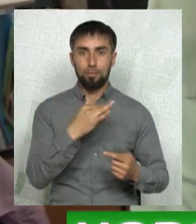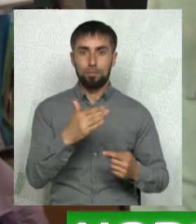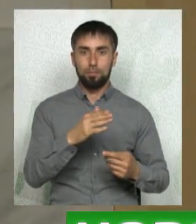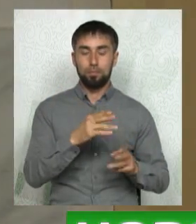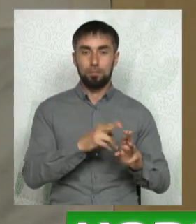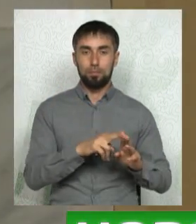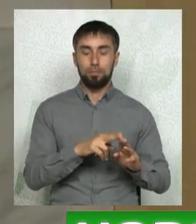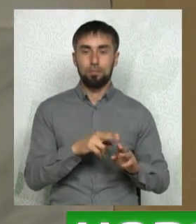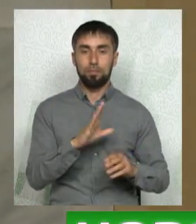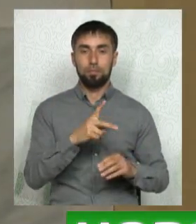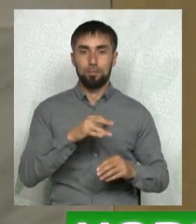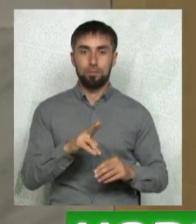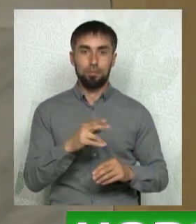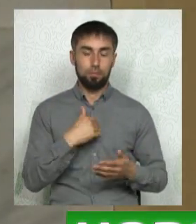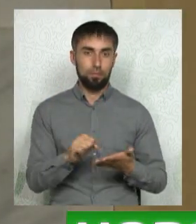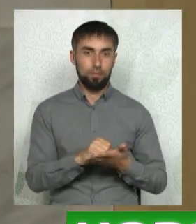Смоленске.